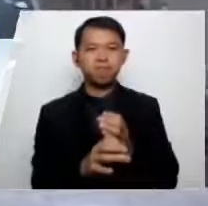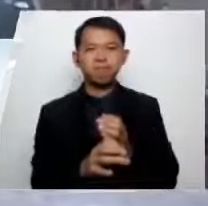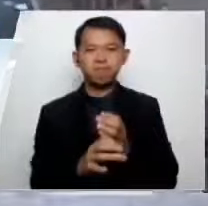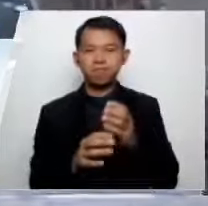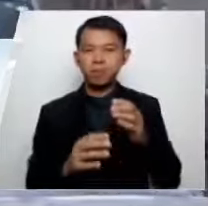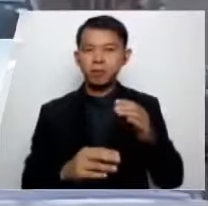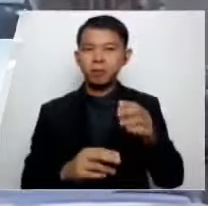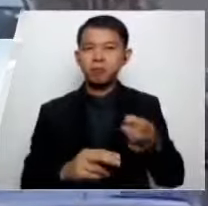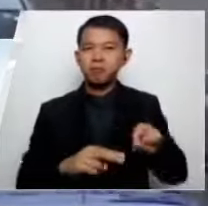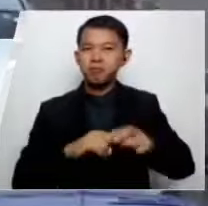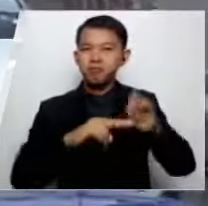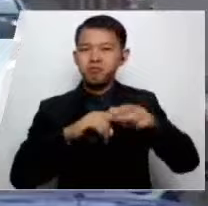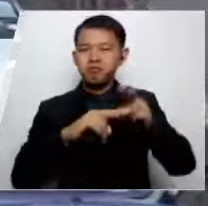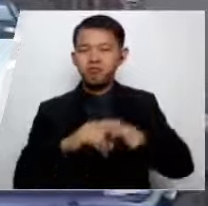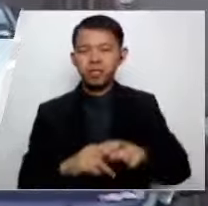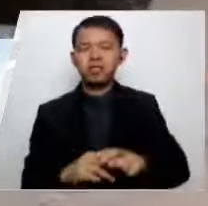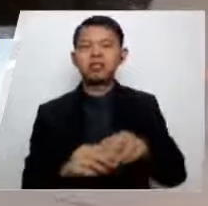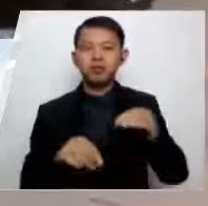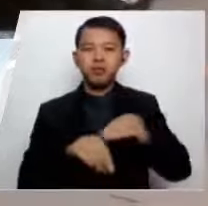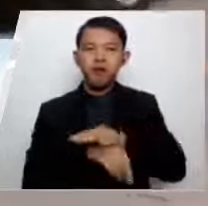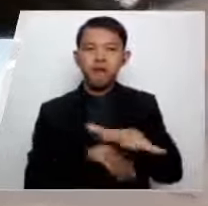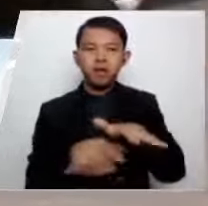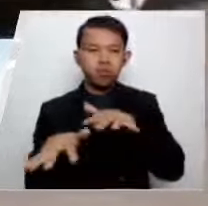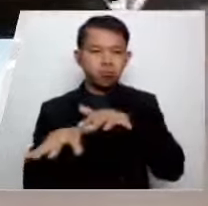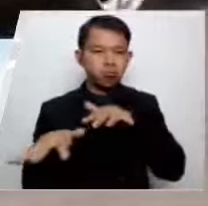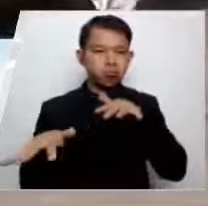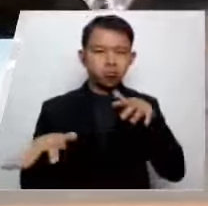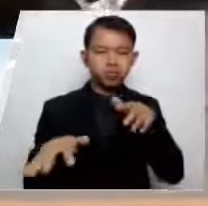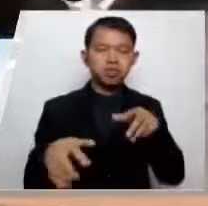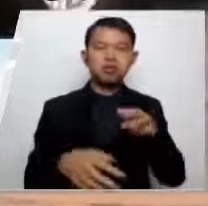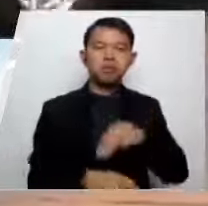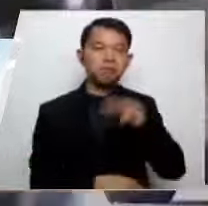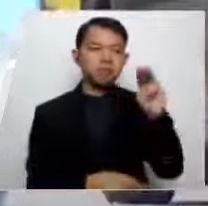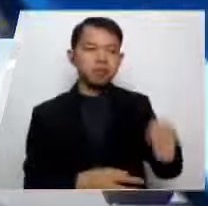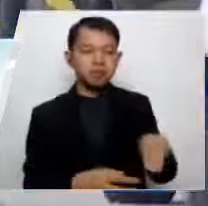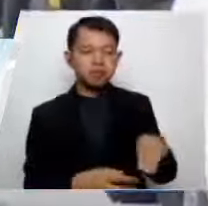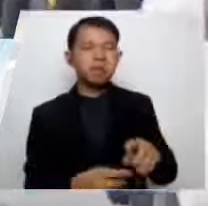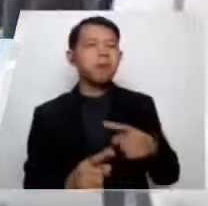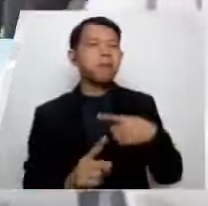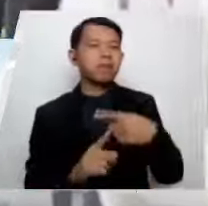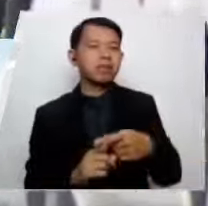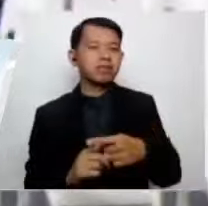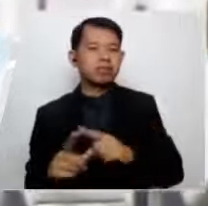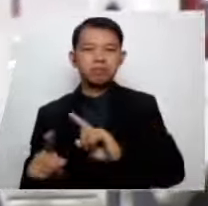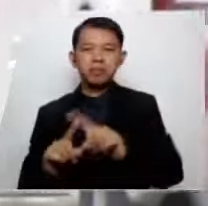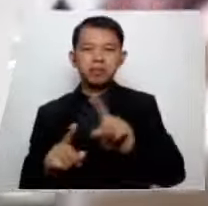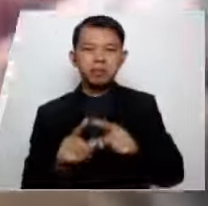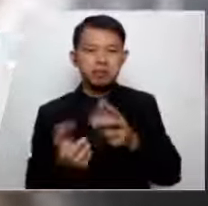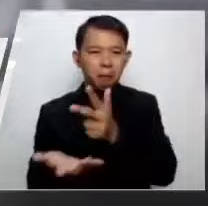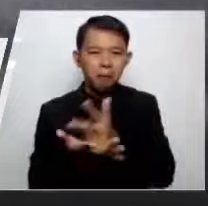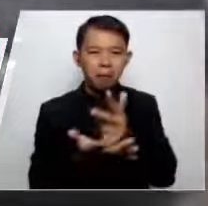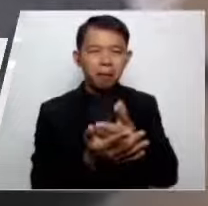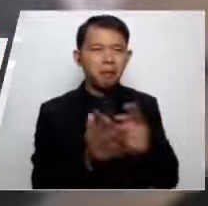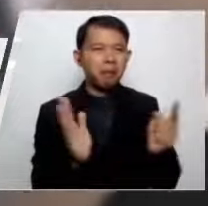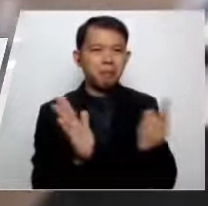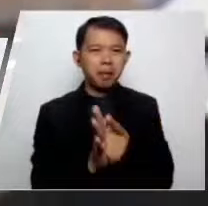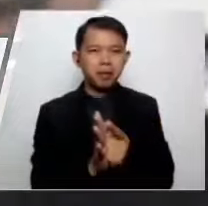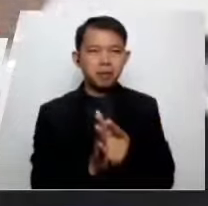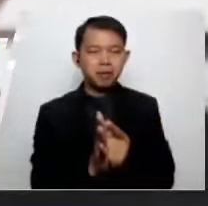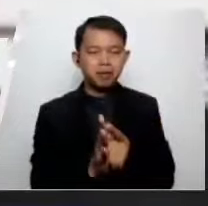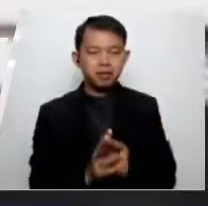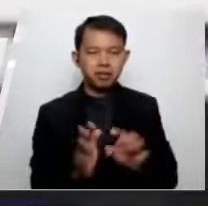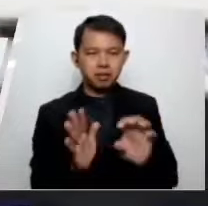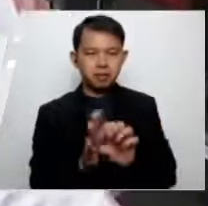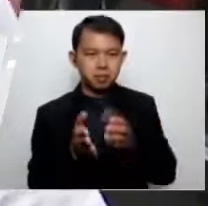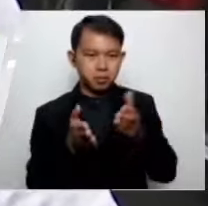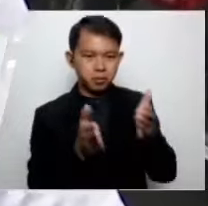pagbagal ng daloy ng trapiko sa Metro Manila ay ang pagpaparada kung saan-saan let's say a road that is four lanes di ba So two